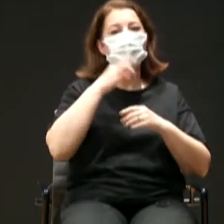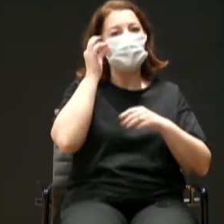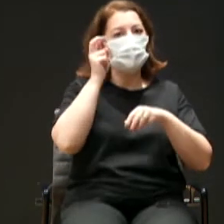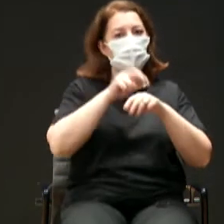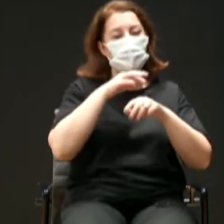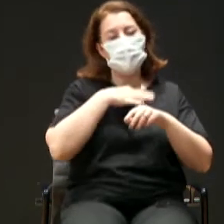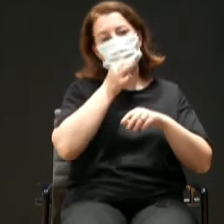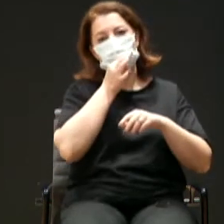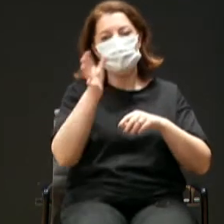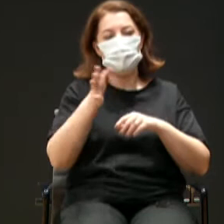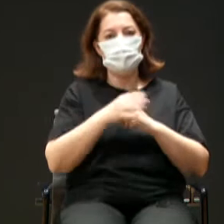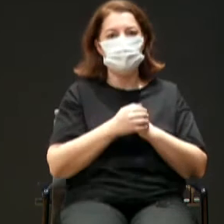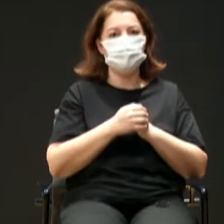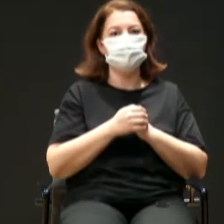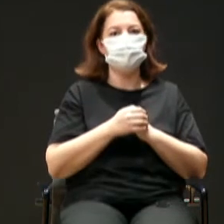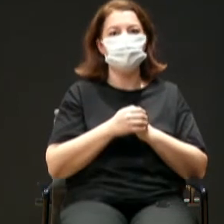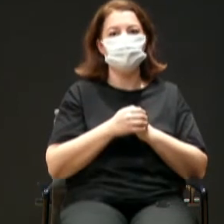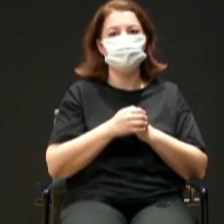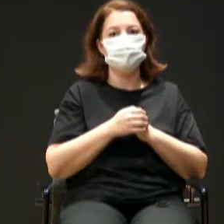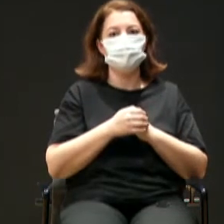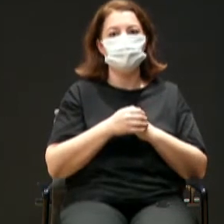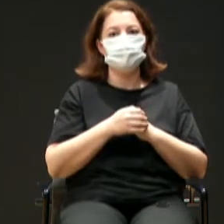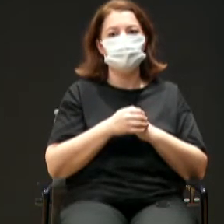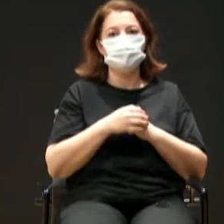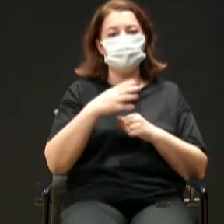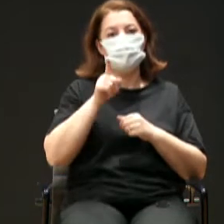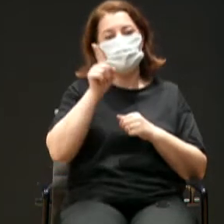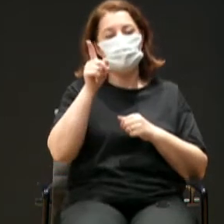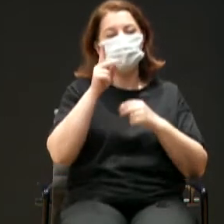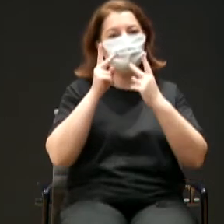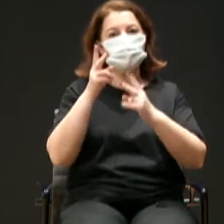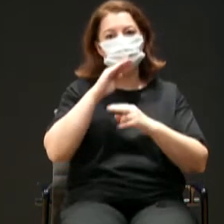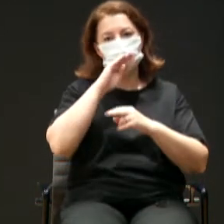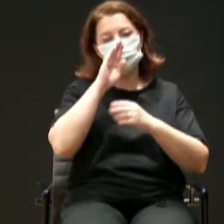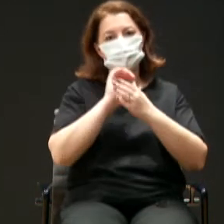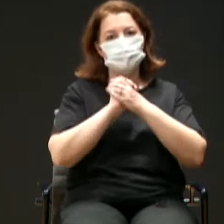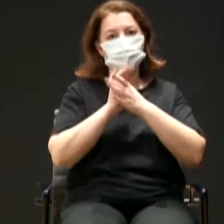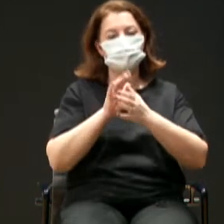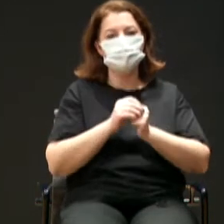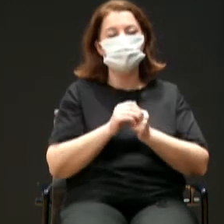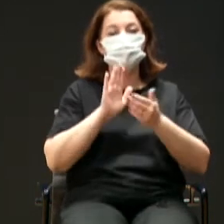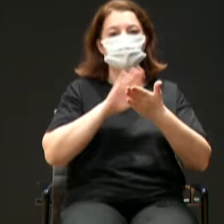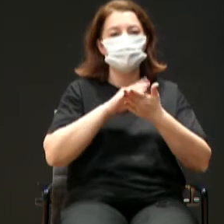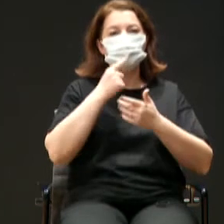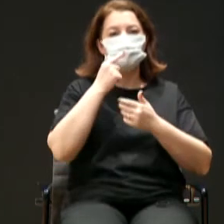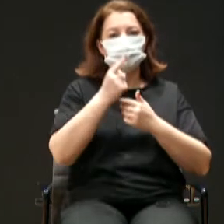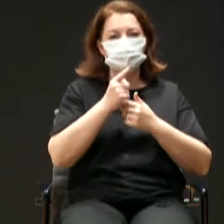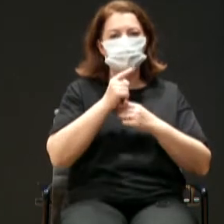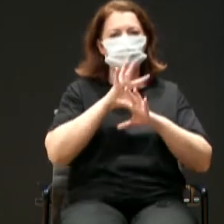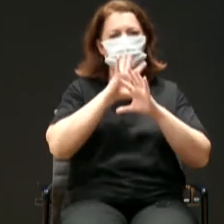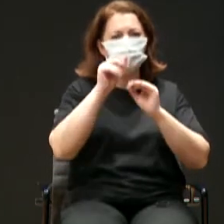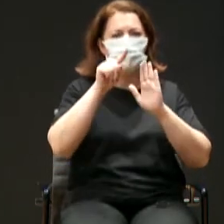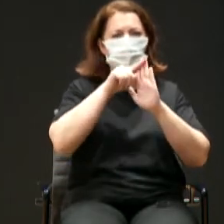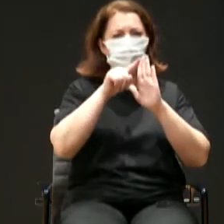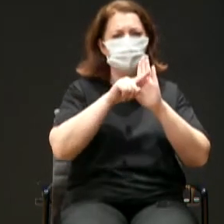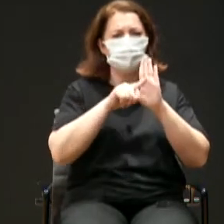niyetle ben kendisine ifade ettim. Kendinin de bayramını kutluyorum bu anlamda. Arkadaşımızın söylediklerine kalem kalem